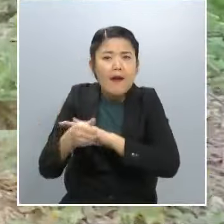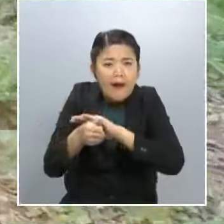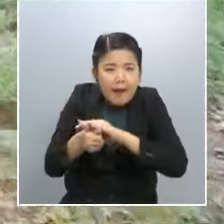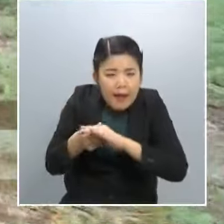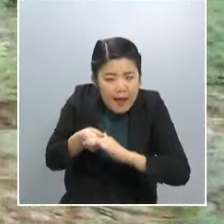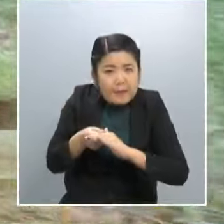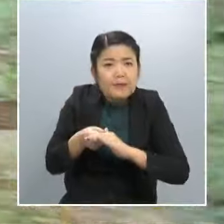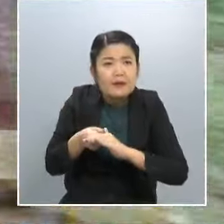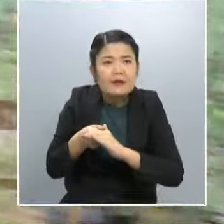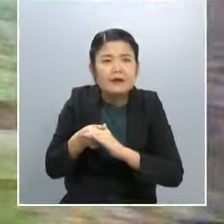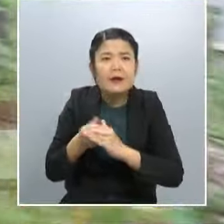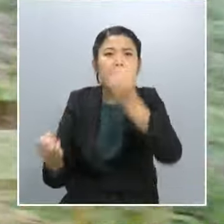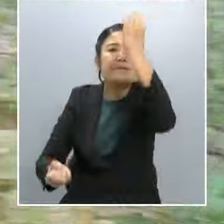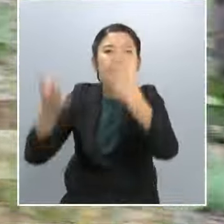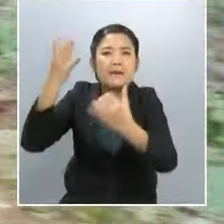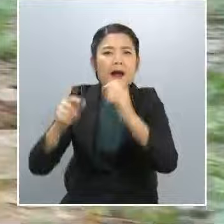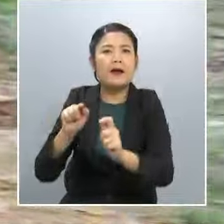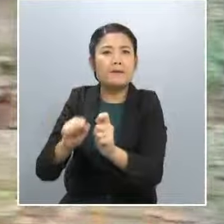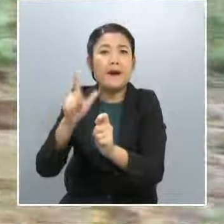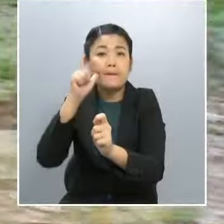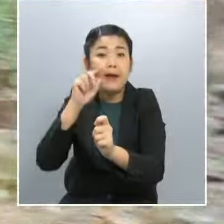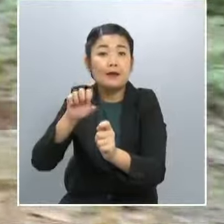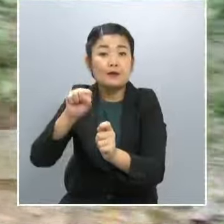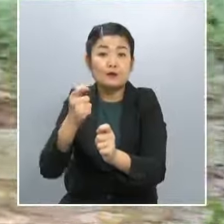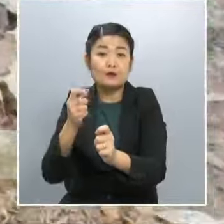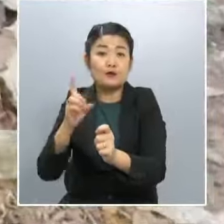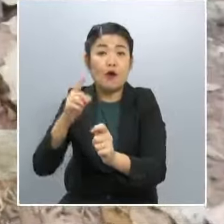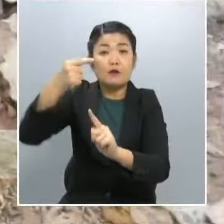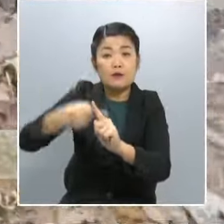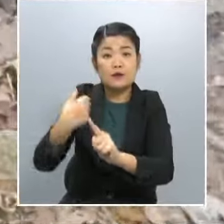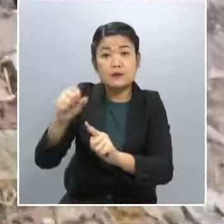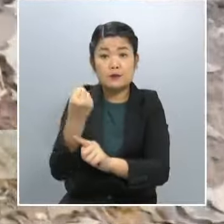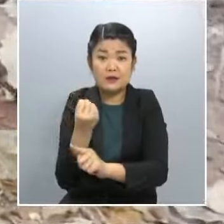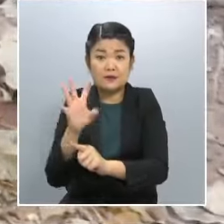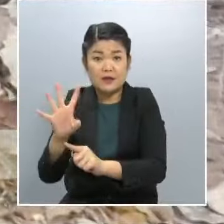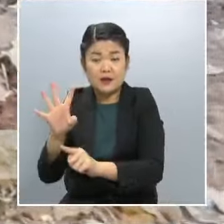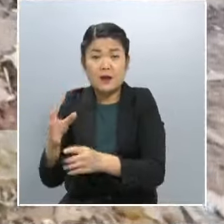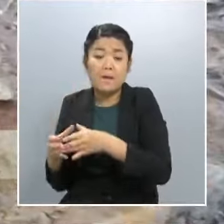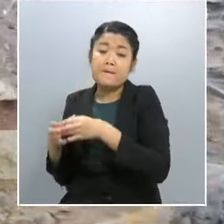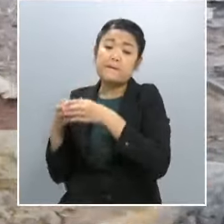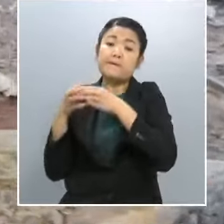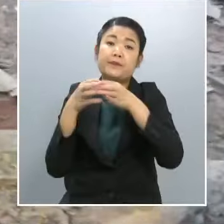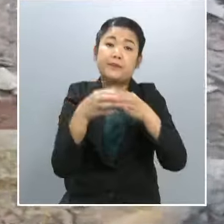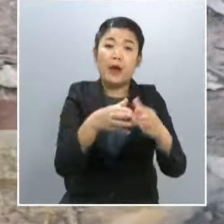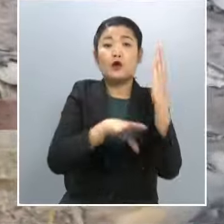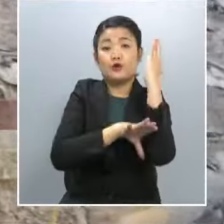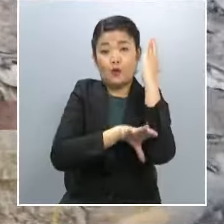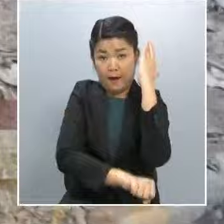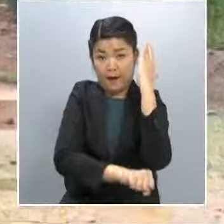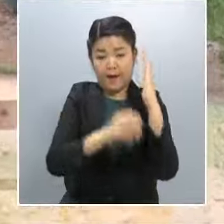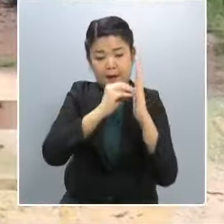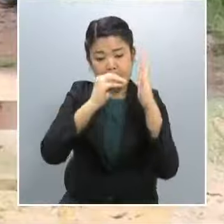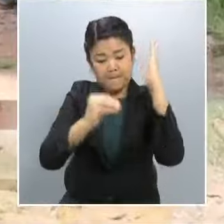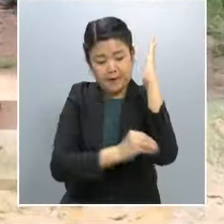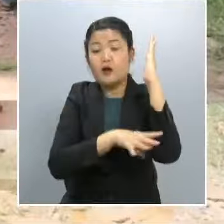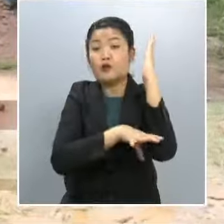ยผ่านช่องทางธรรมชาติที่แม่สอดจังหวัดตากเมื่อ14ตุลาเพื่อมุ่งหมายจะไปที่สงขลาและจะได้ต่